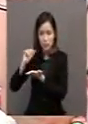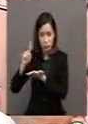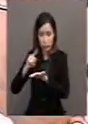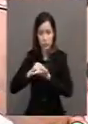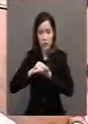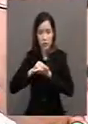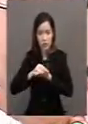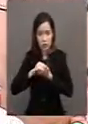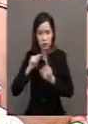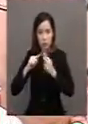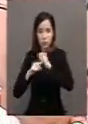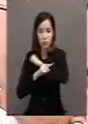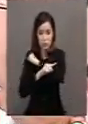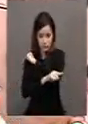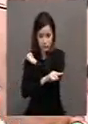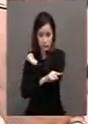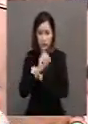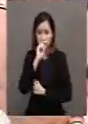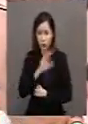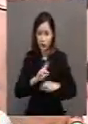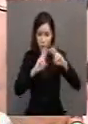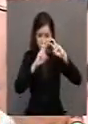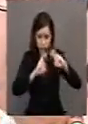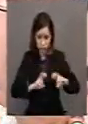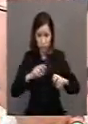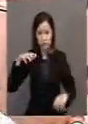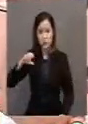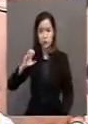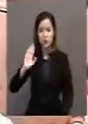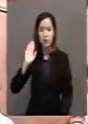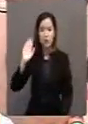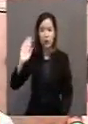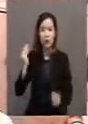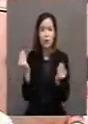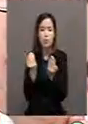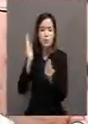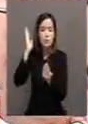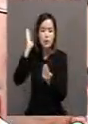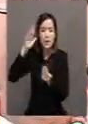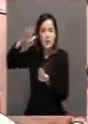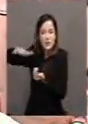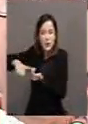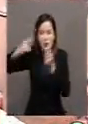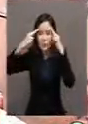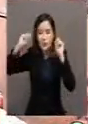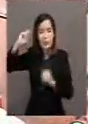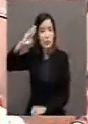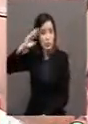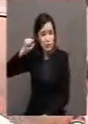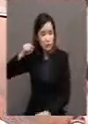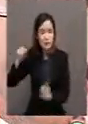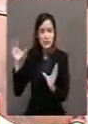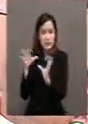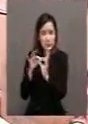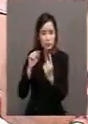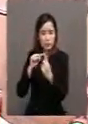ต้านการทุจริตแห่งชาติก็บอกว่าการตรวจสอบบริบริษัของลูกชายพลเอกปรีชาอันนี้เป็นหน้าที่ของหน่วยงานที่เกี่ยวข้องอย่างเช่น